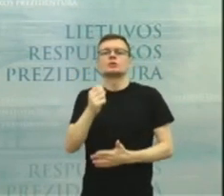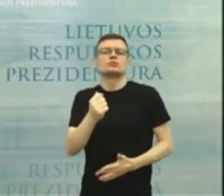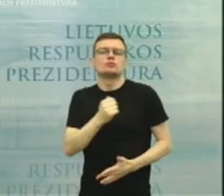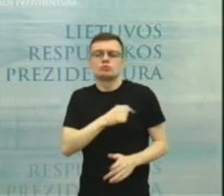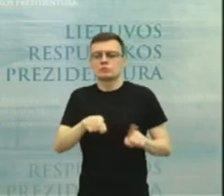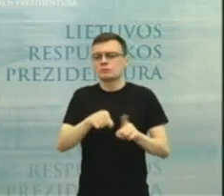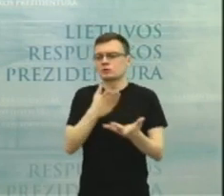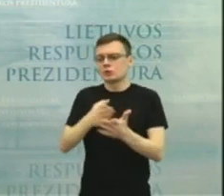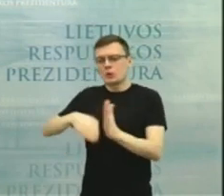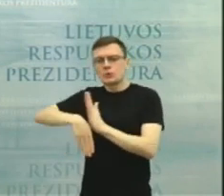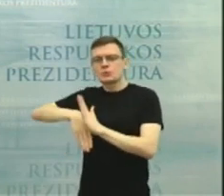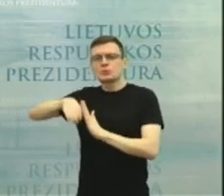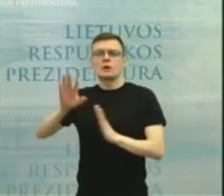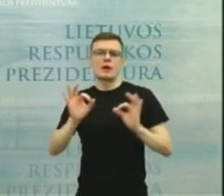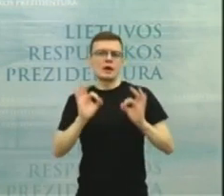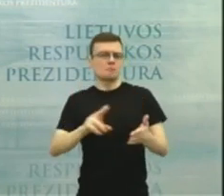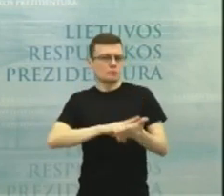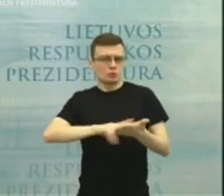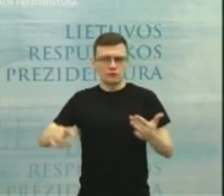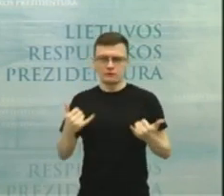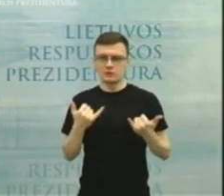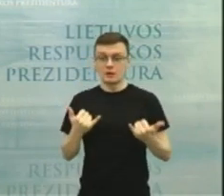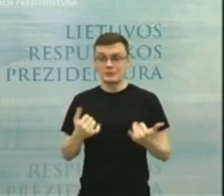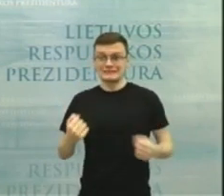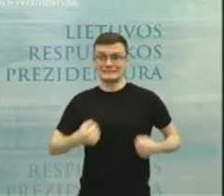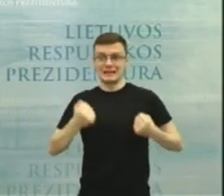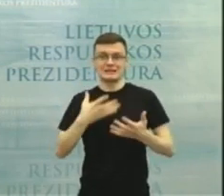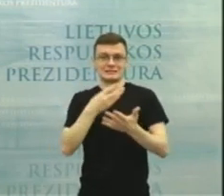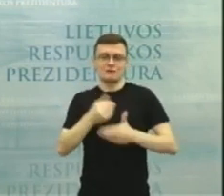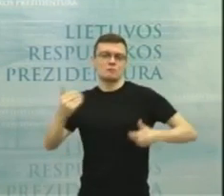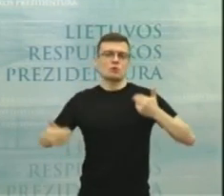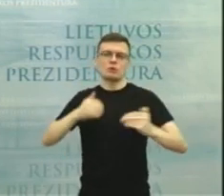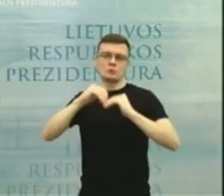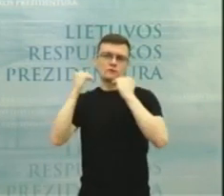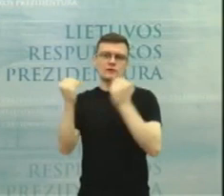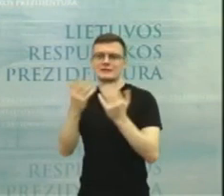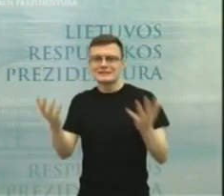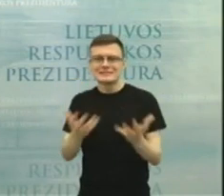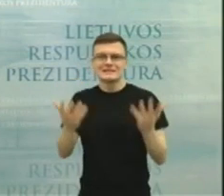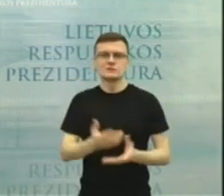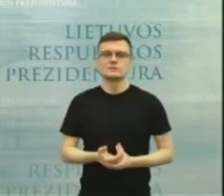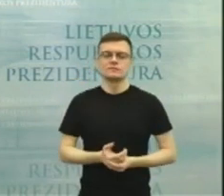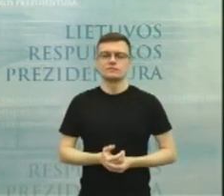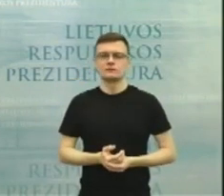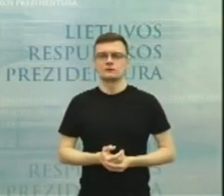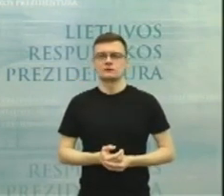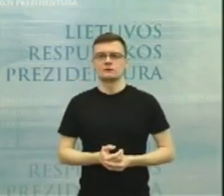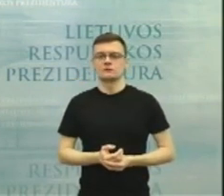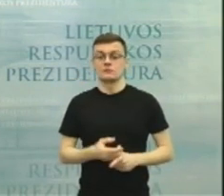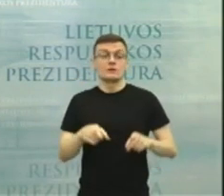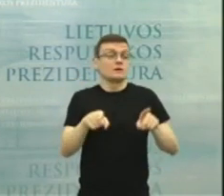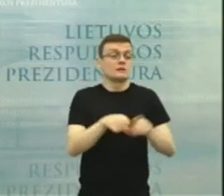užsiauginti iki aukščiausio lygio, tą, ką mes ir bandome dabar daryti savo plaukimo federacijoje, paraleliai diegdami